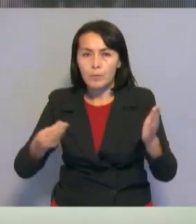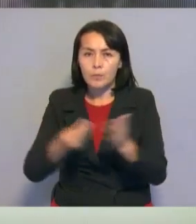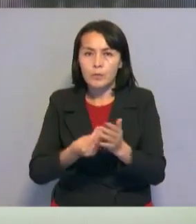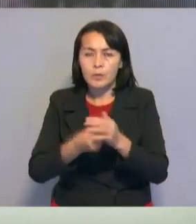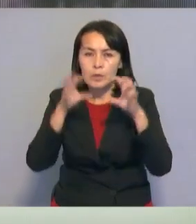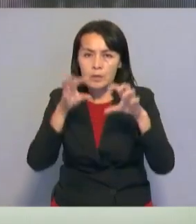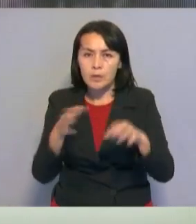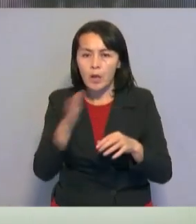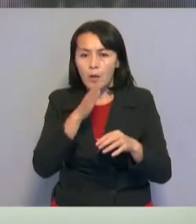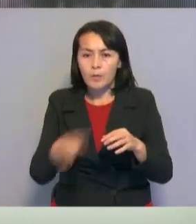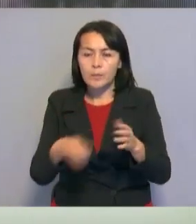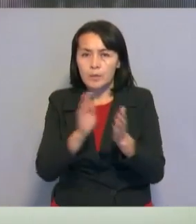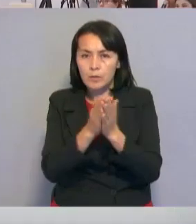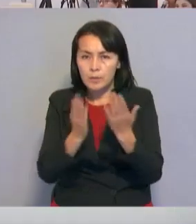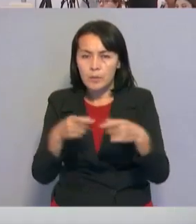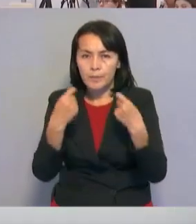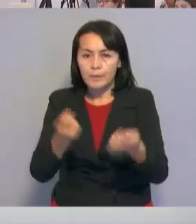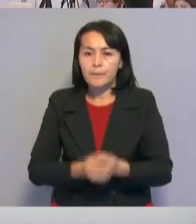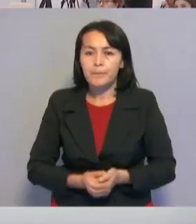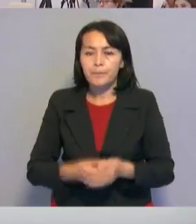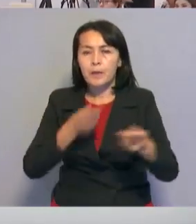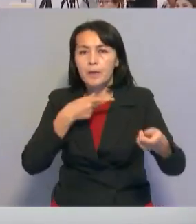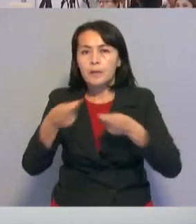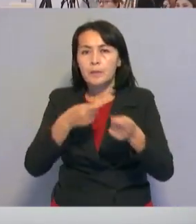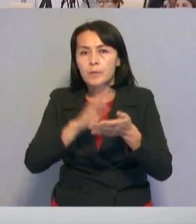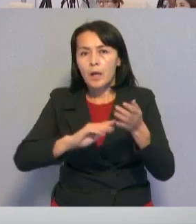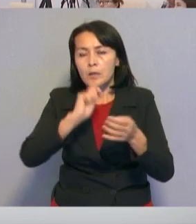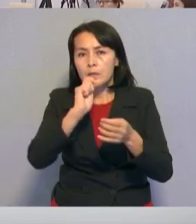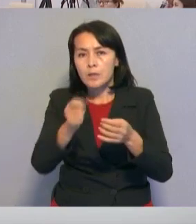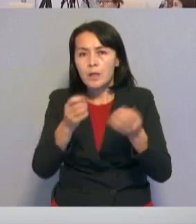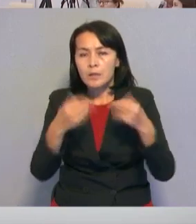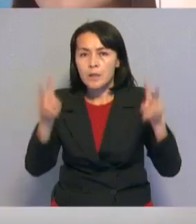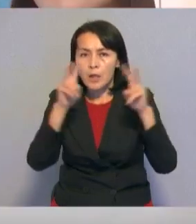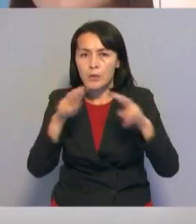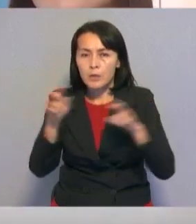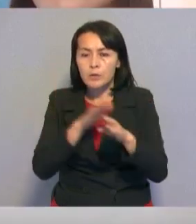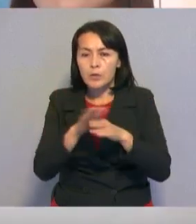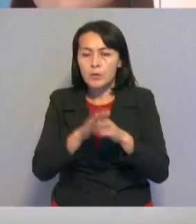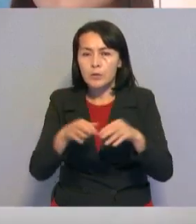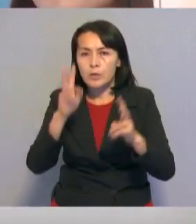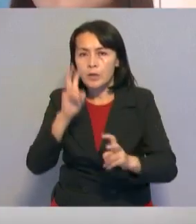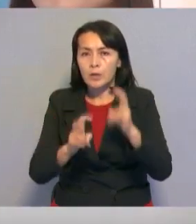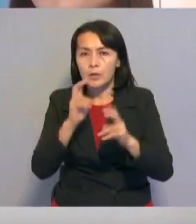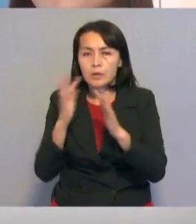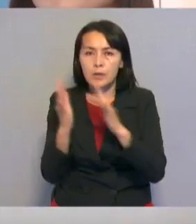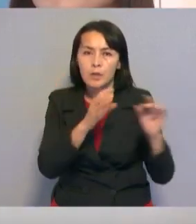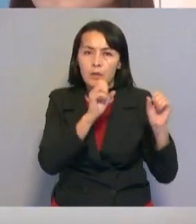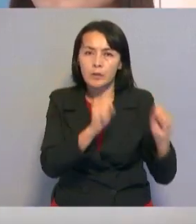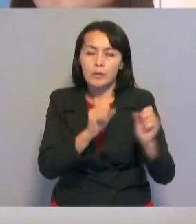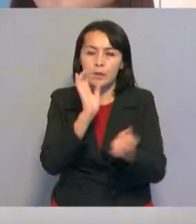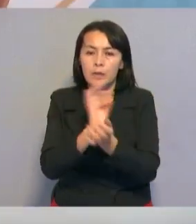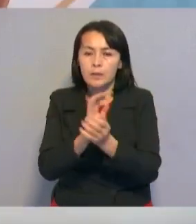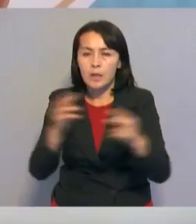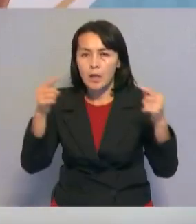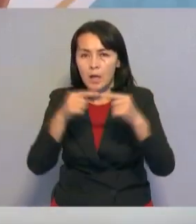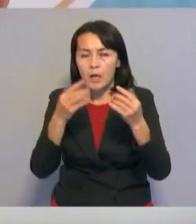заң бұзушылық туралы нұсқама берілді. Департамент арыз шағымдар негізінде тексеріс жүргізіп, кәсіпорындардың экологияға тигізер әсерін